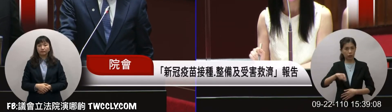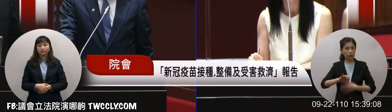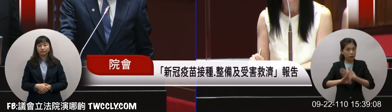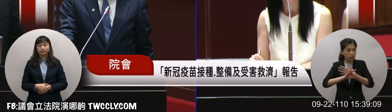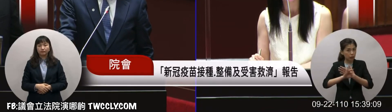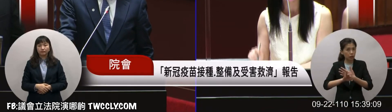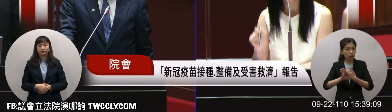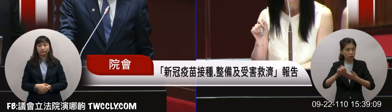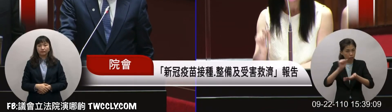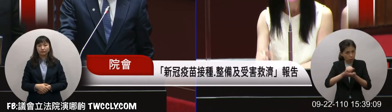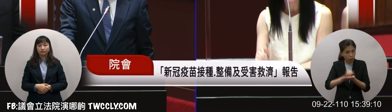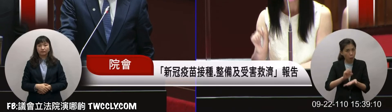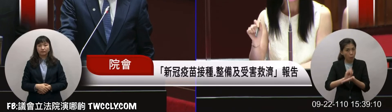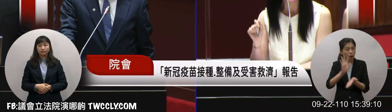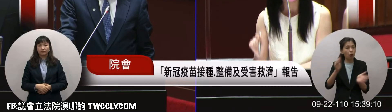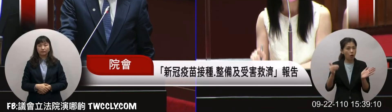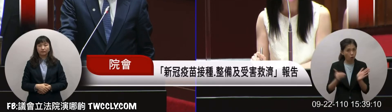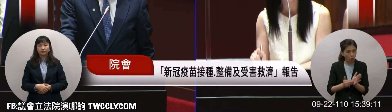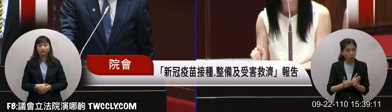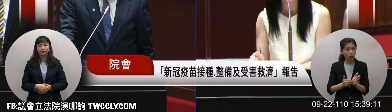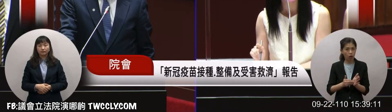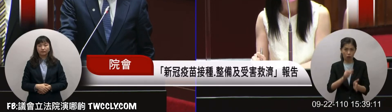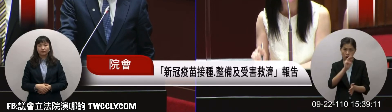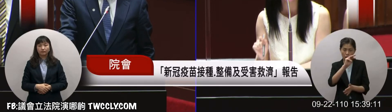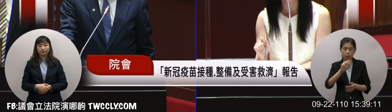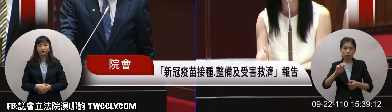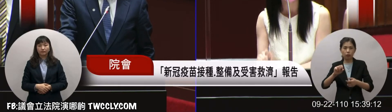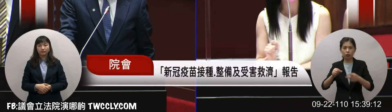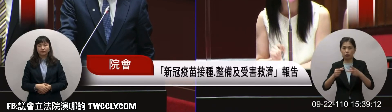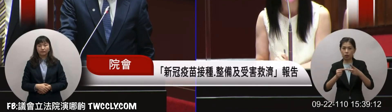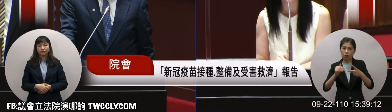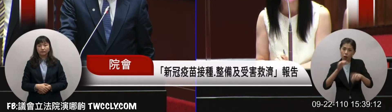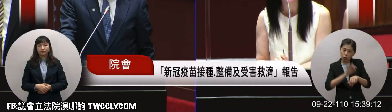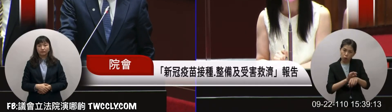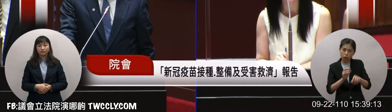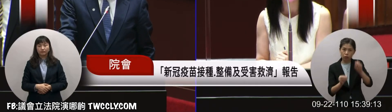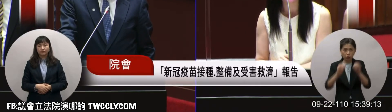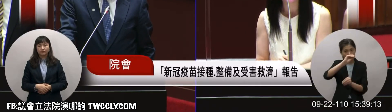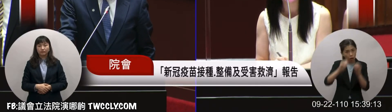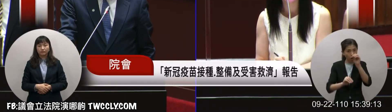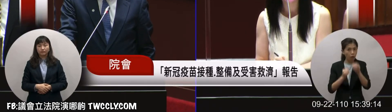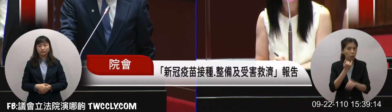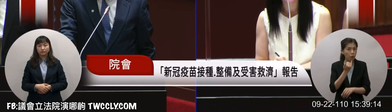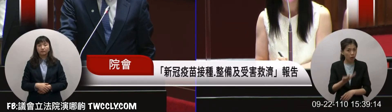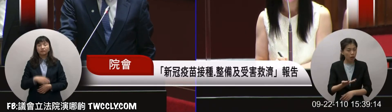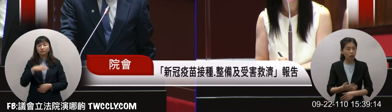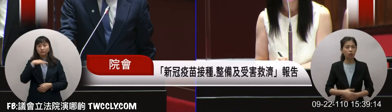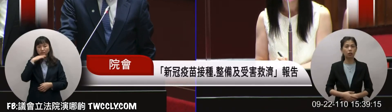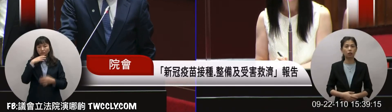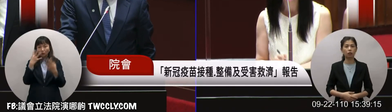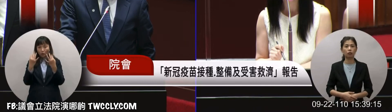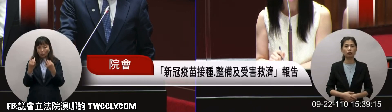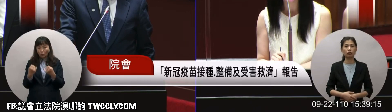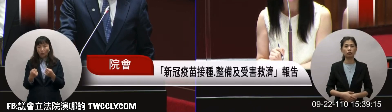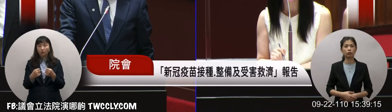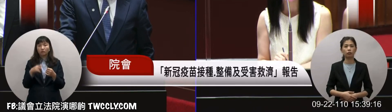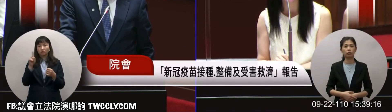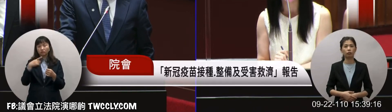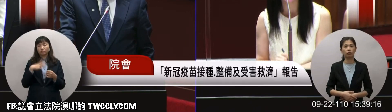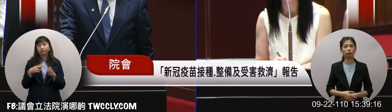告如果出来的话，莫德纳可以混打高端，高端也可以混打莫德纳，是这样吗？ 要等到数据出来才。 那这